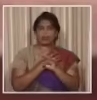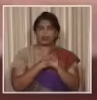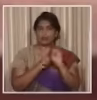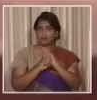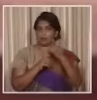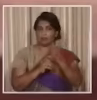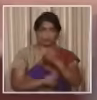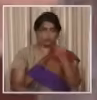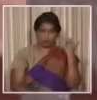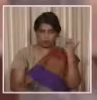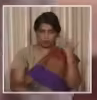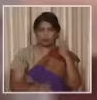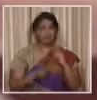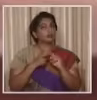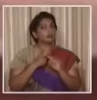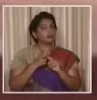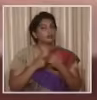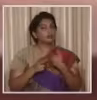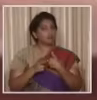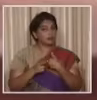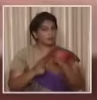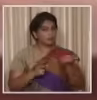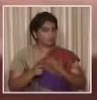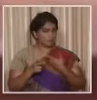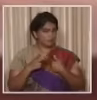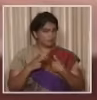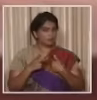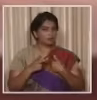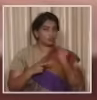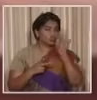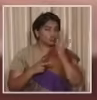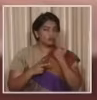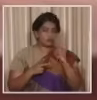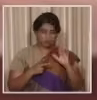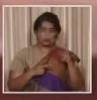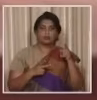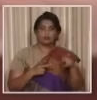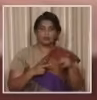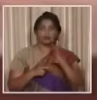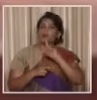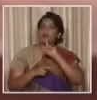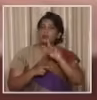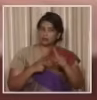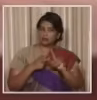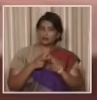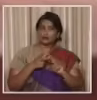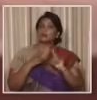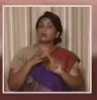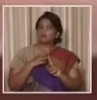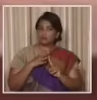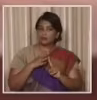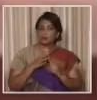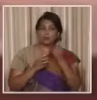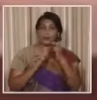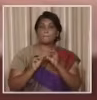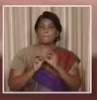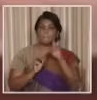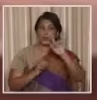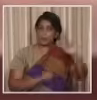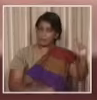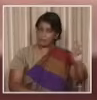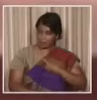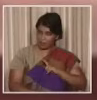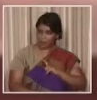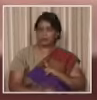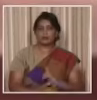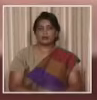අයින් කරගන්න දෙවෙනි එක මට කරපු අපහාසයට සමාවෙල්ලලා යාට පළකිරීමක් කරන්න තුන්වෙනි එක රුපියල් බිලියනයක් මට වන්දි දෙන්න කියලා